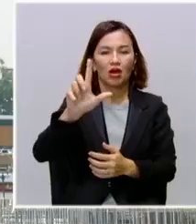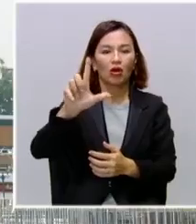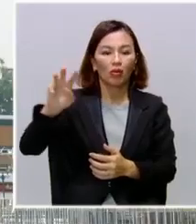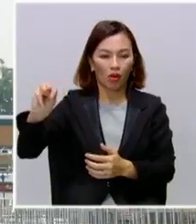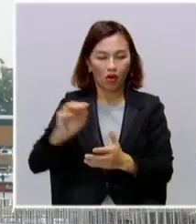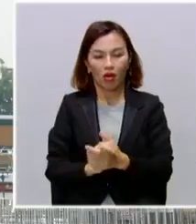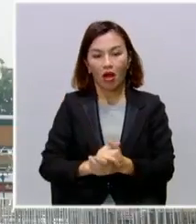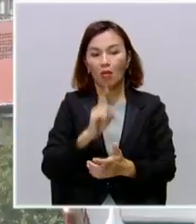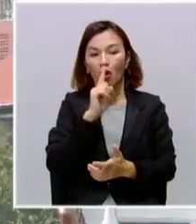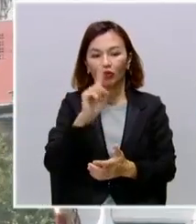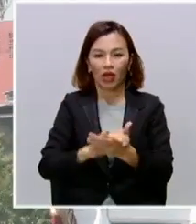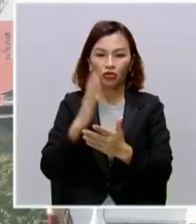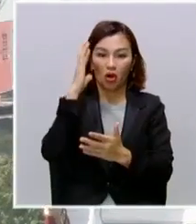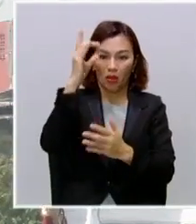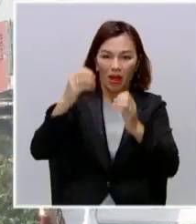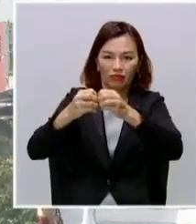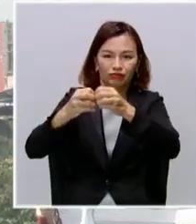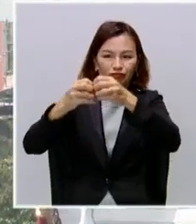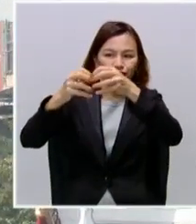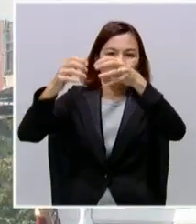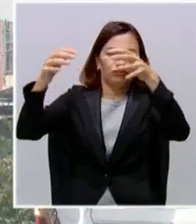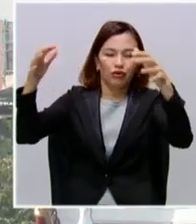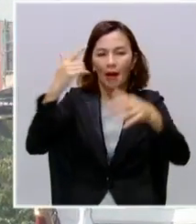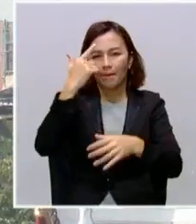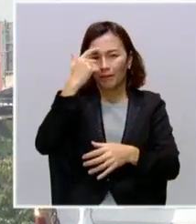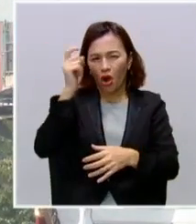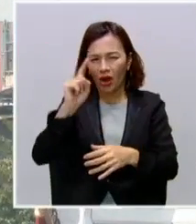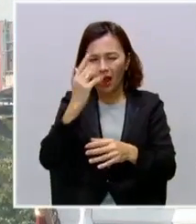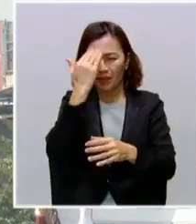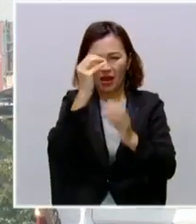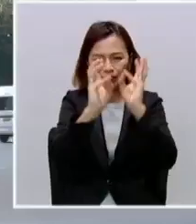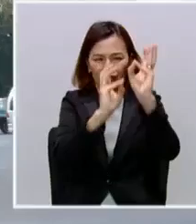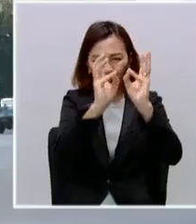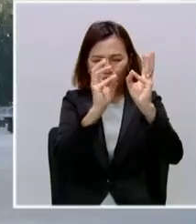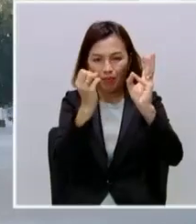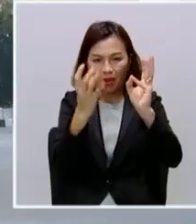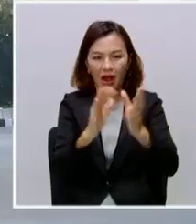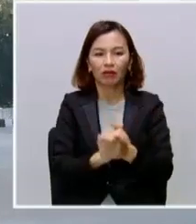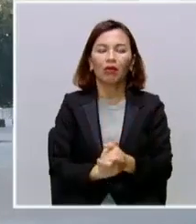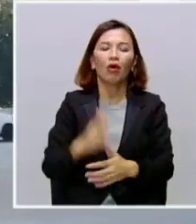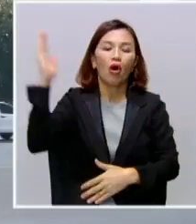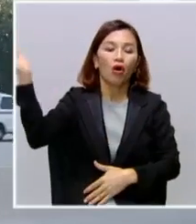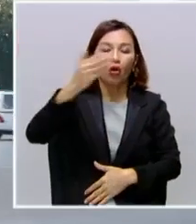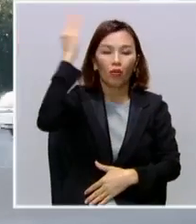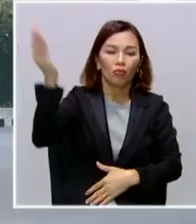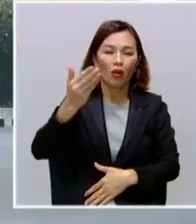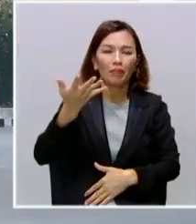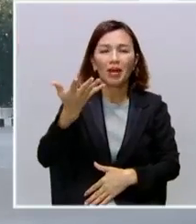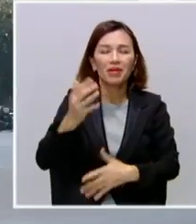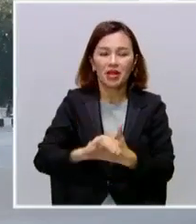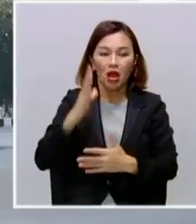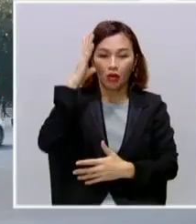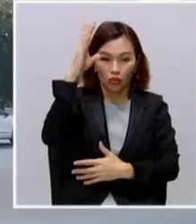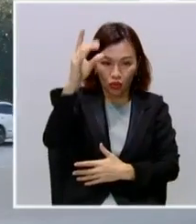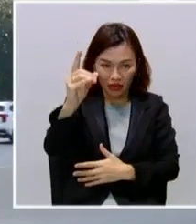และมีแนวโน้มเพิ่มสูงขึ้นด้วยทั้งนี้ปัจจัยที่ทำให้ค่าฝนเพิ่มขึ้นเพราะว่าสภาพอากาศปิดนะครับตั้งแต่วันพรุ่งนี้เลย